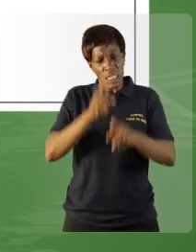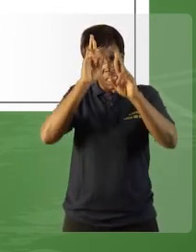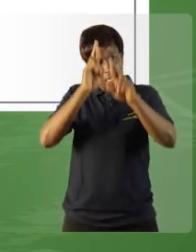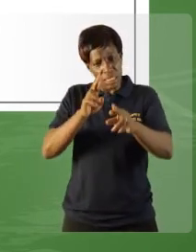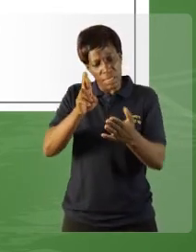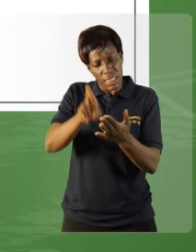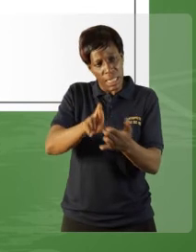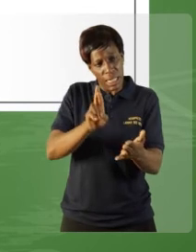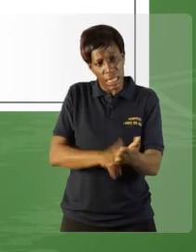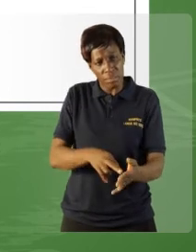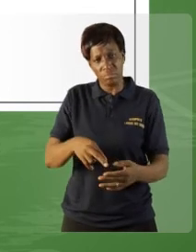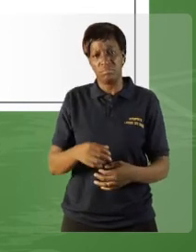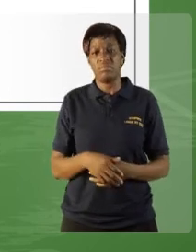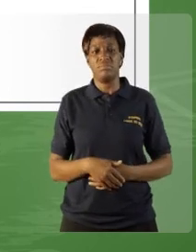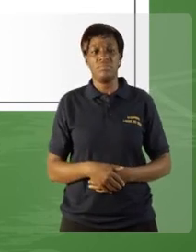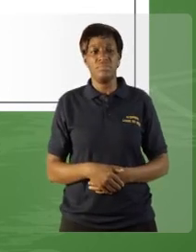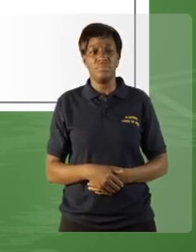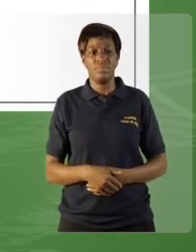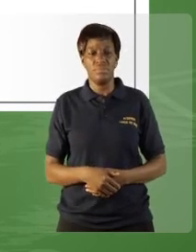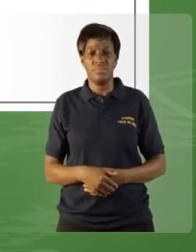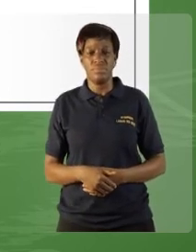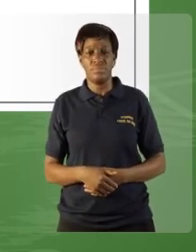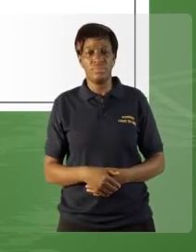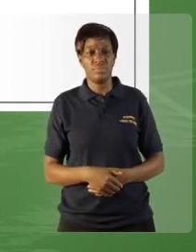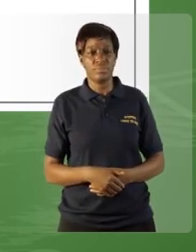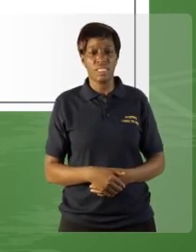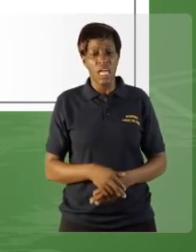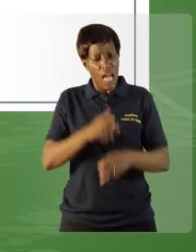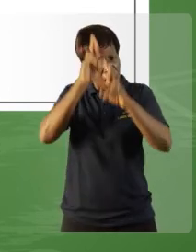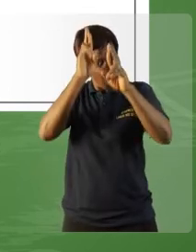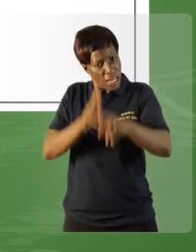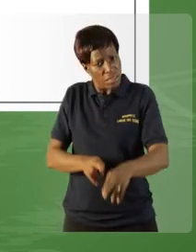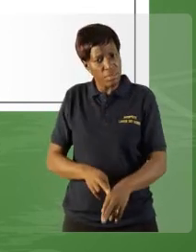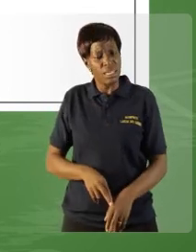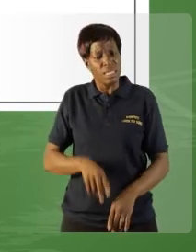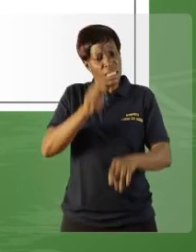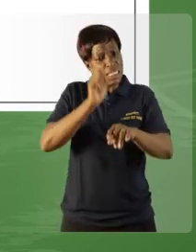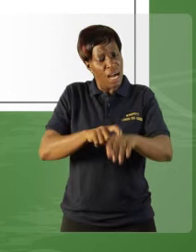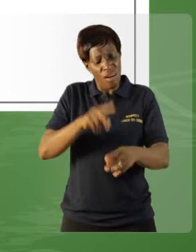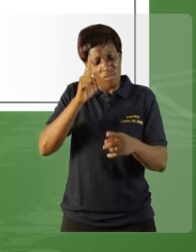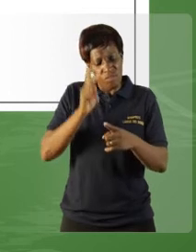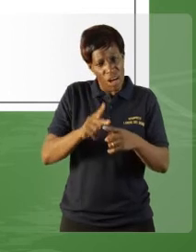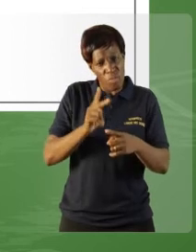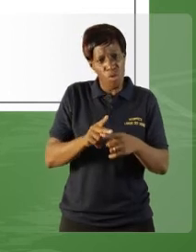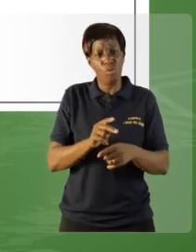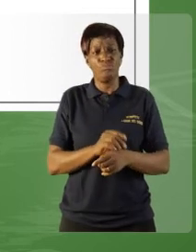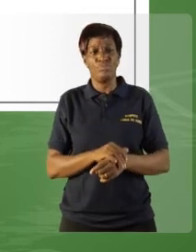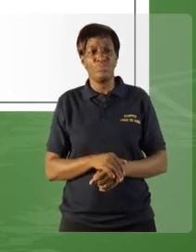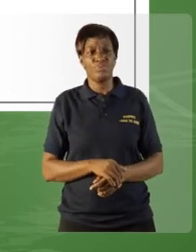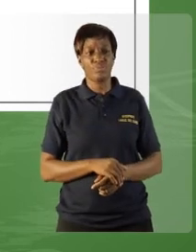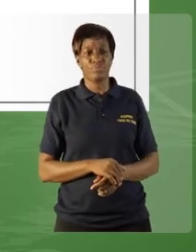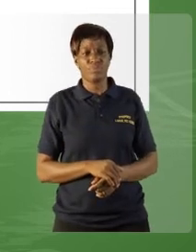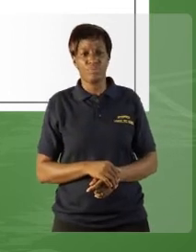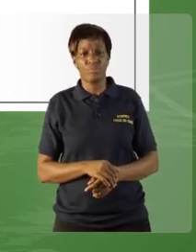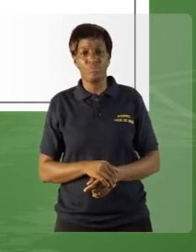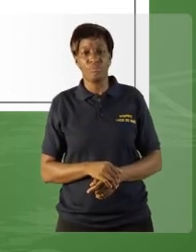avons le respect des règles de grammaire, le respect de la concordance des temps verbaux.